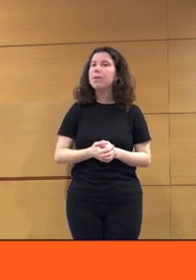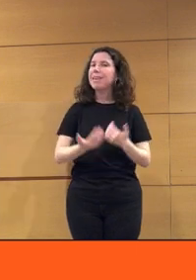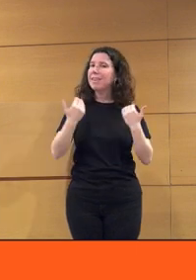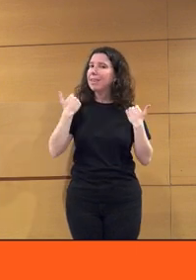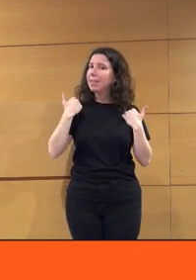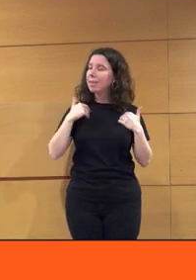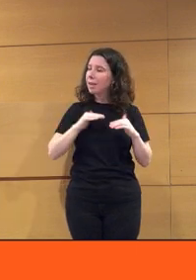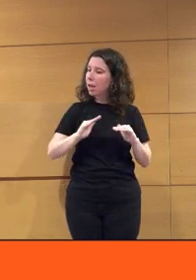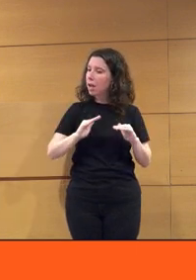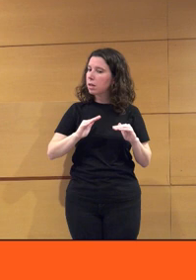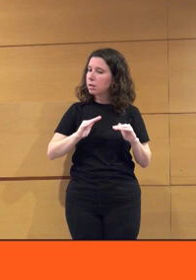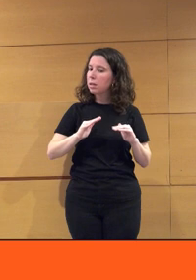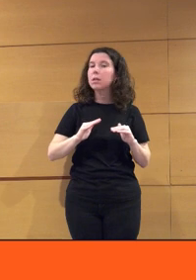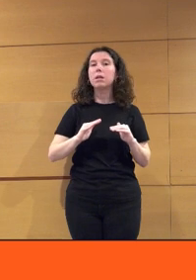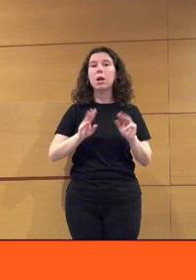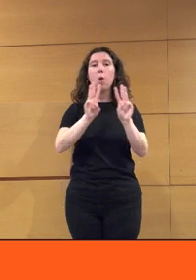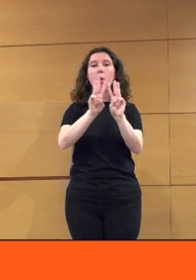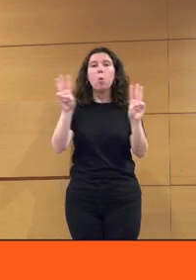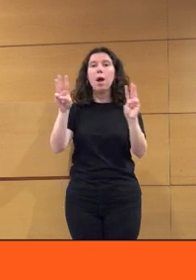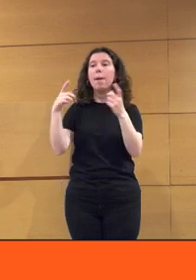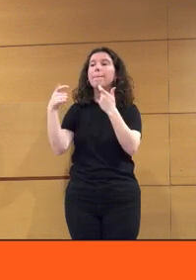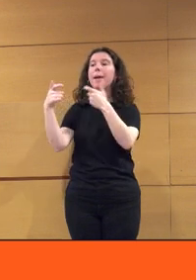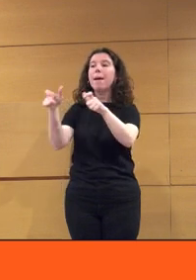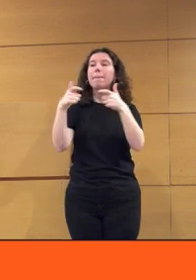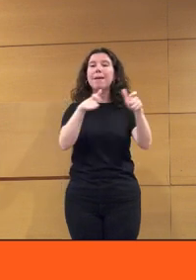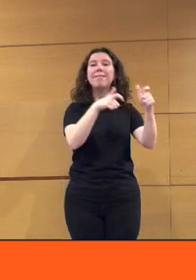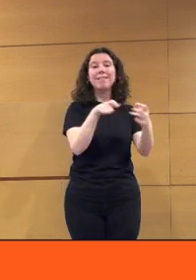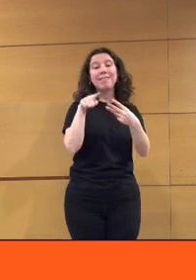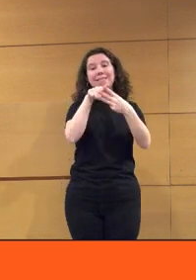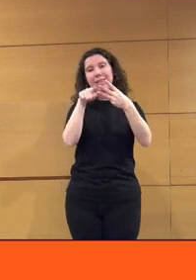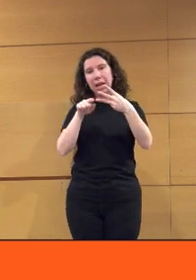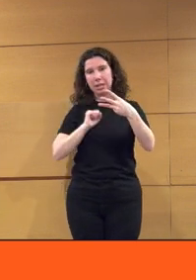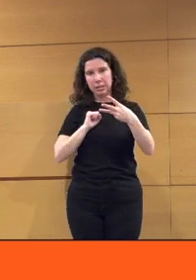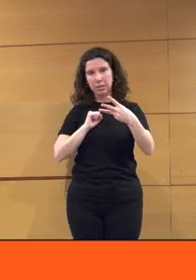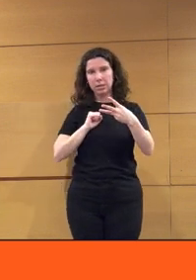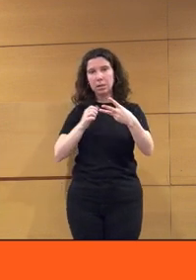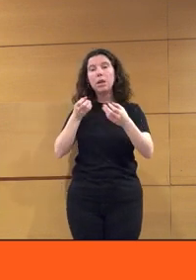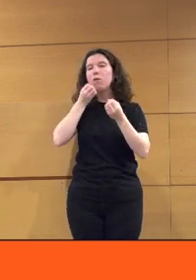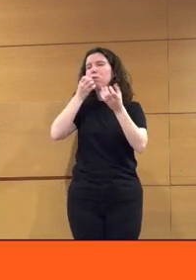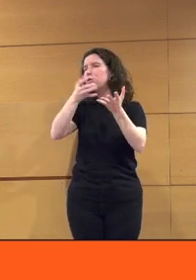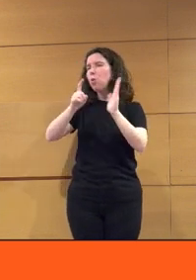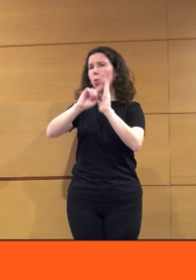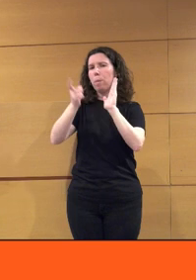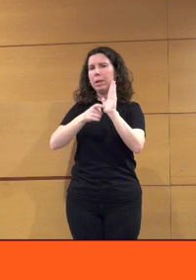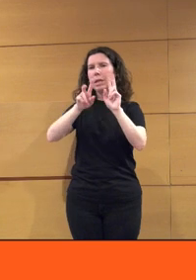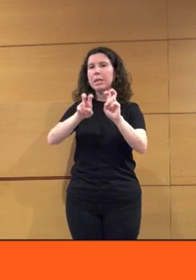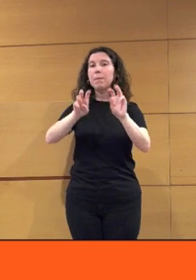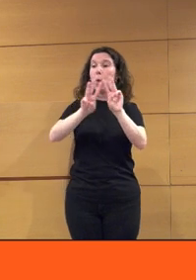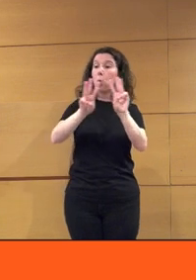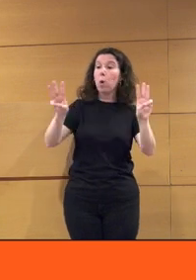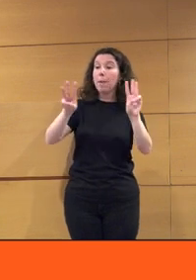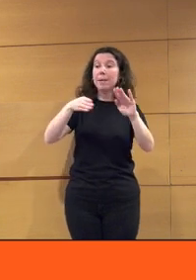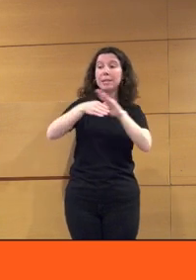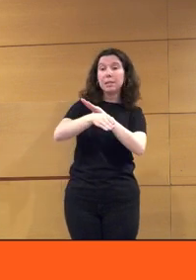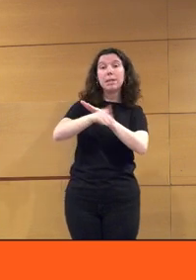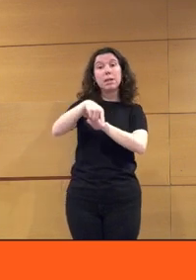desenvolupat 3 apartats webs on hi ha tota la informació sobre accessibilitat web, accessibilitat de